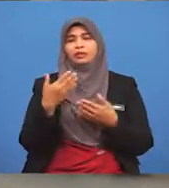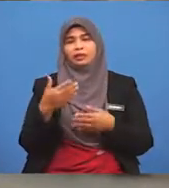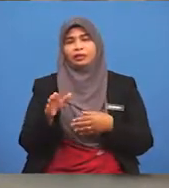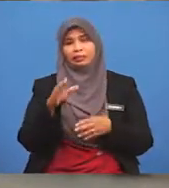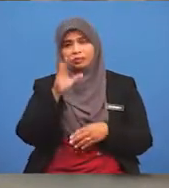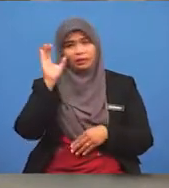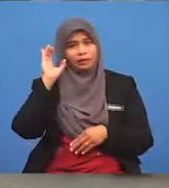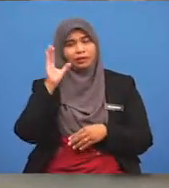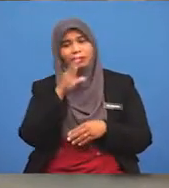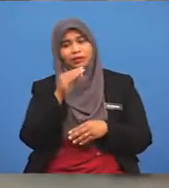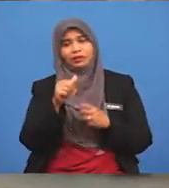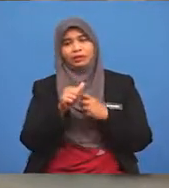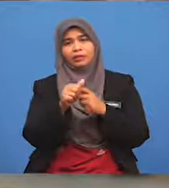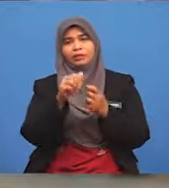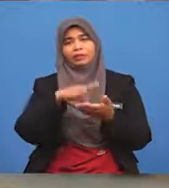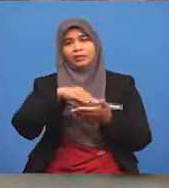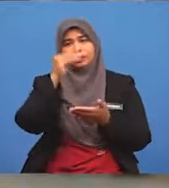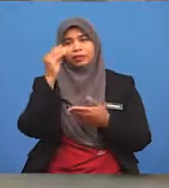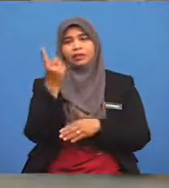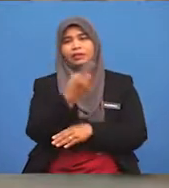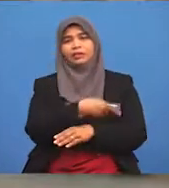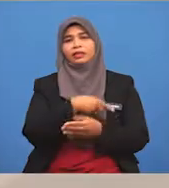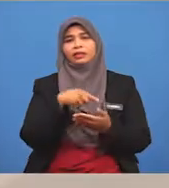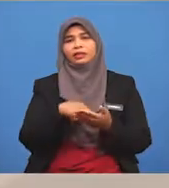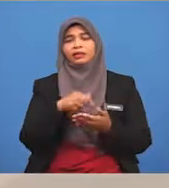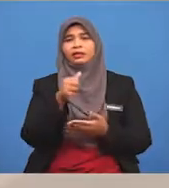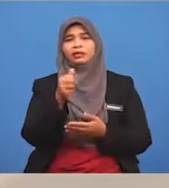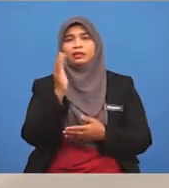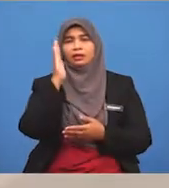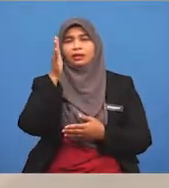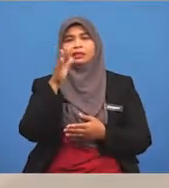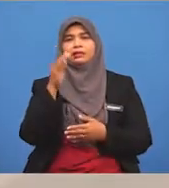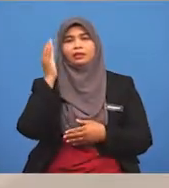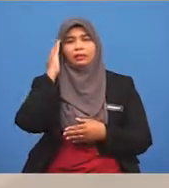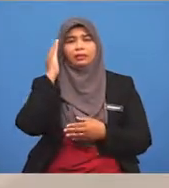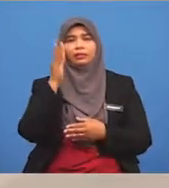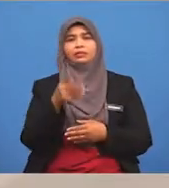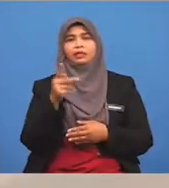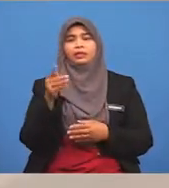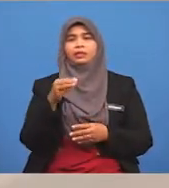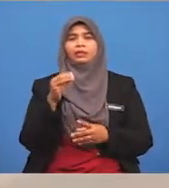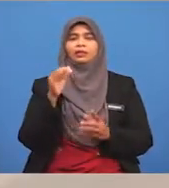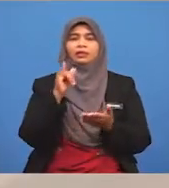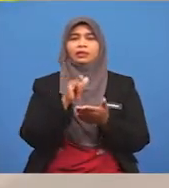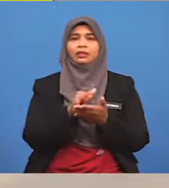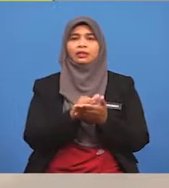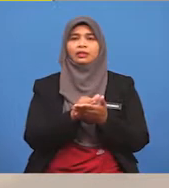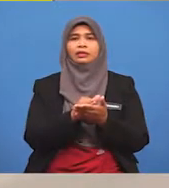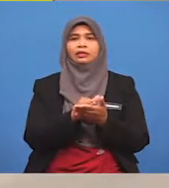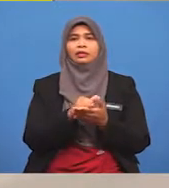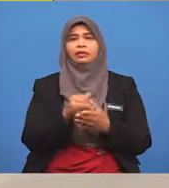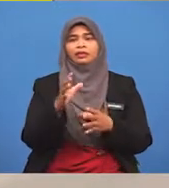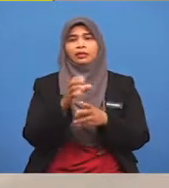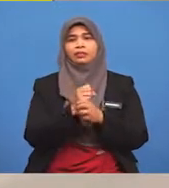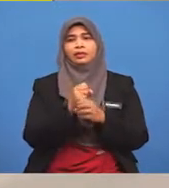mengikuti pembelajaran ini, anda akan dapat mengetahui perkara berikut. Dapat menyenaraikan